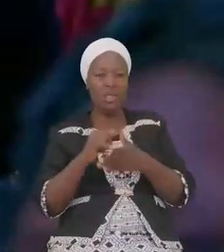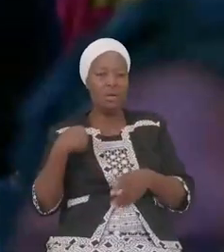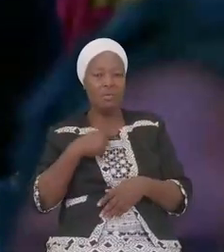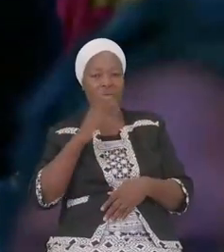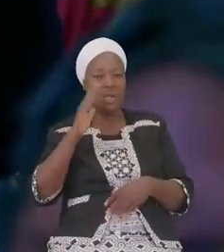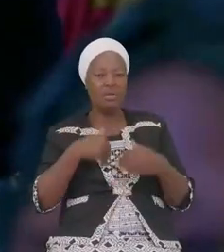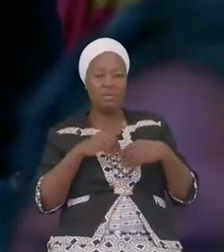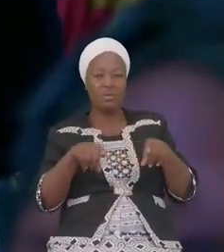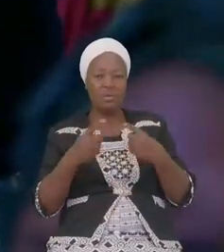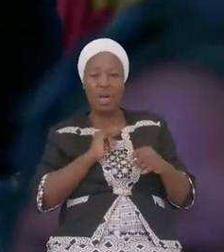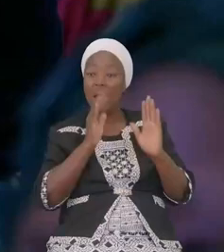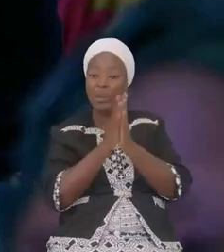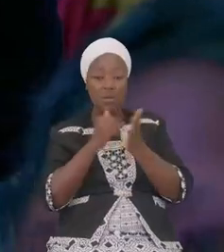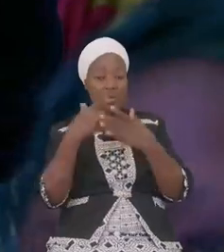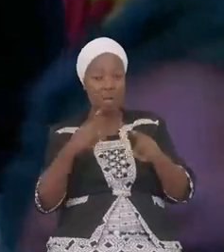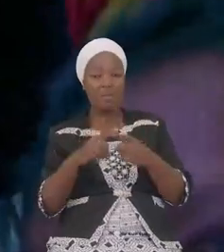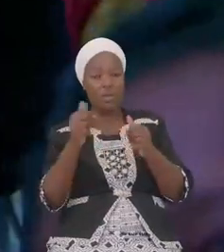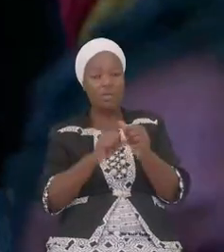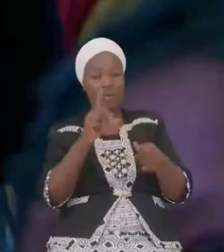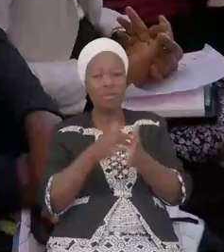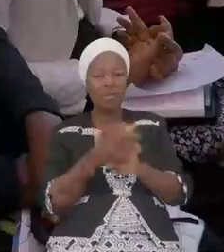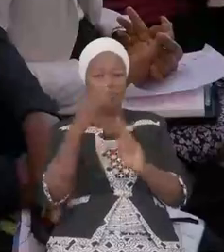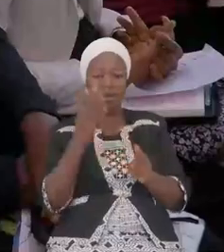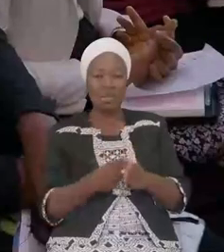devons prendre. Je prie que cela arrive à chacun.